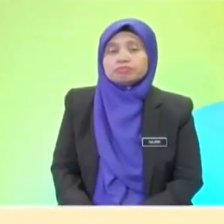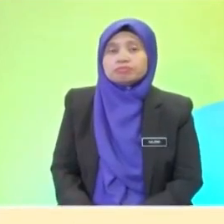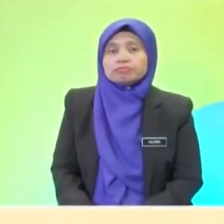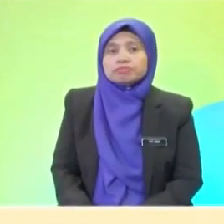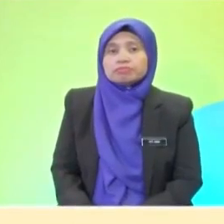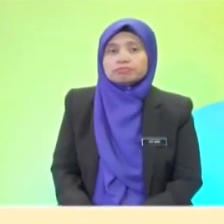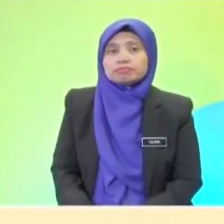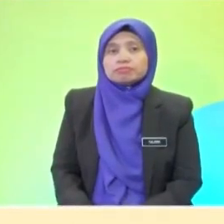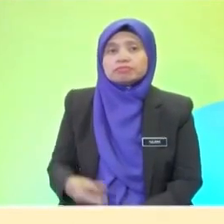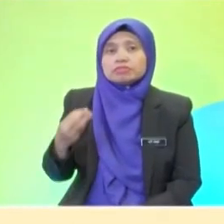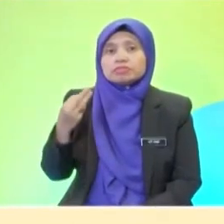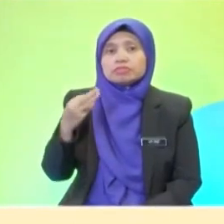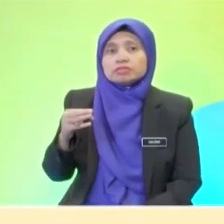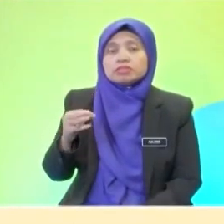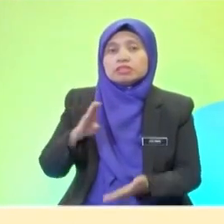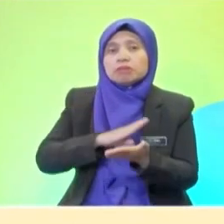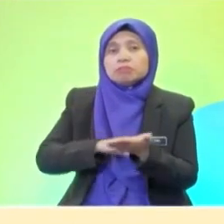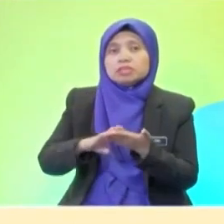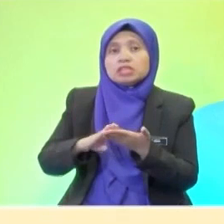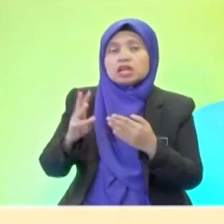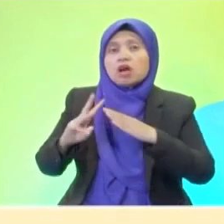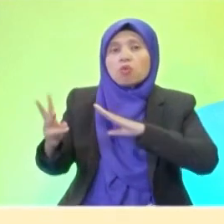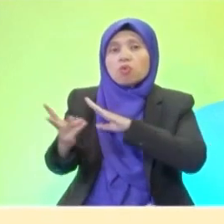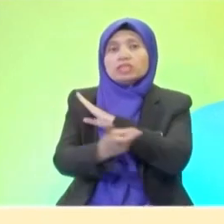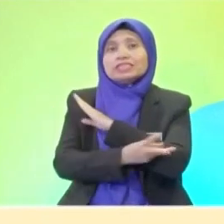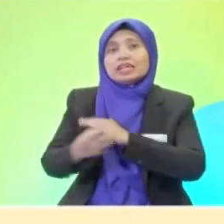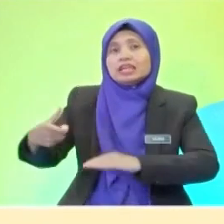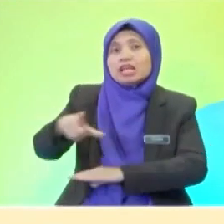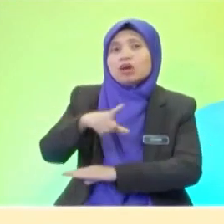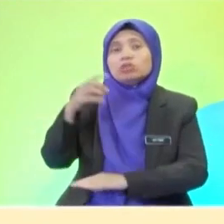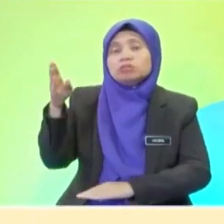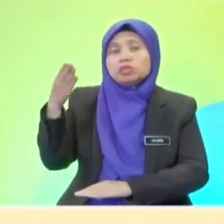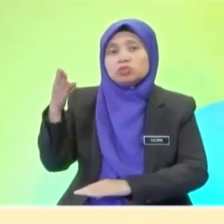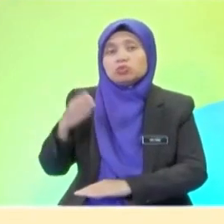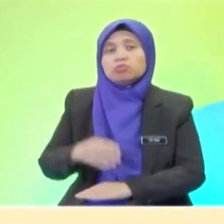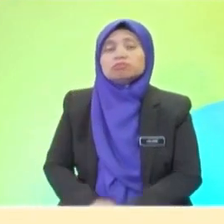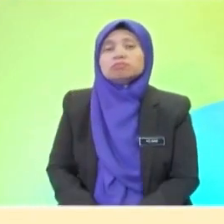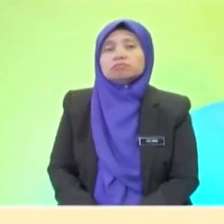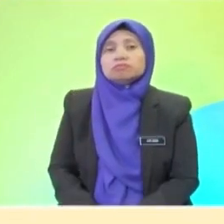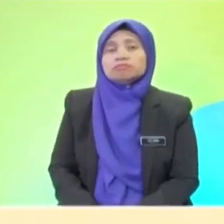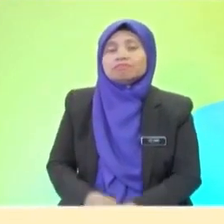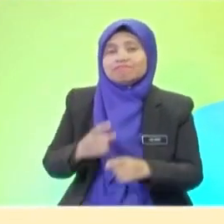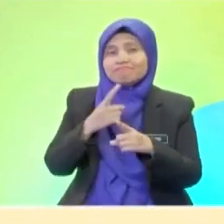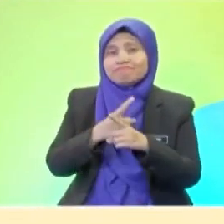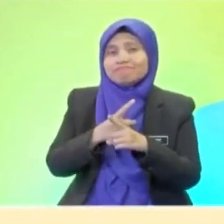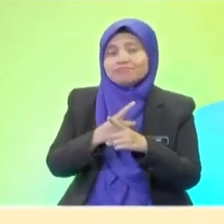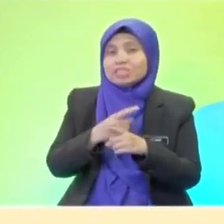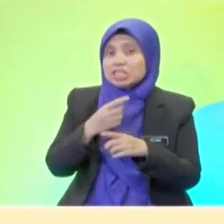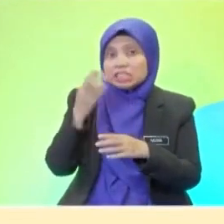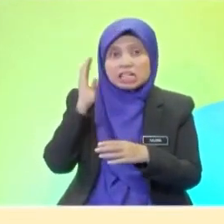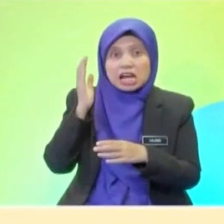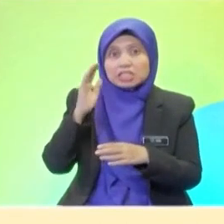mereka bergotong-royong membersihkan kawasan laut biru Iya baik kita kunci jawaban itu